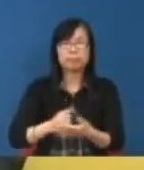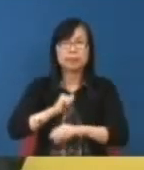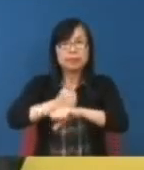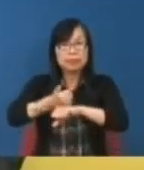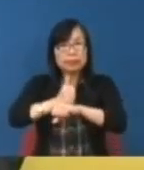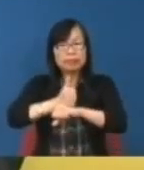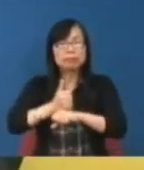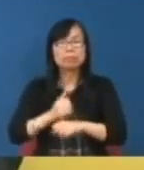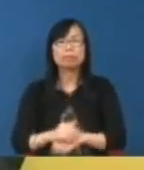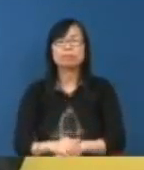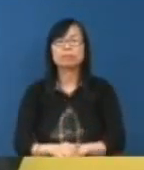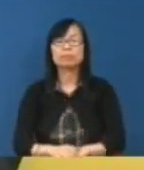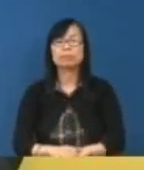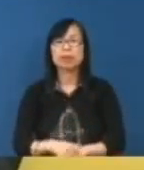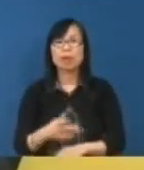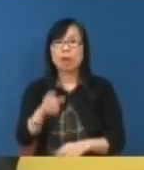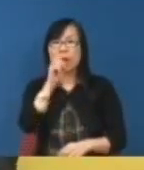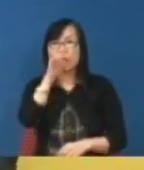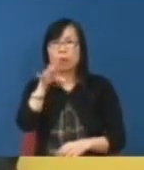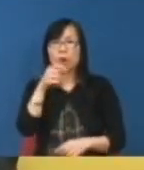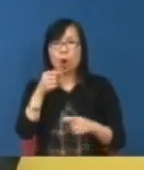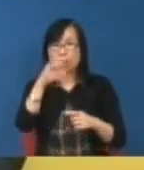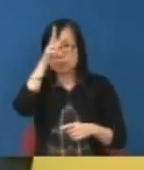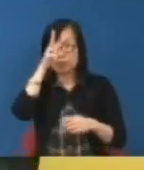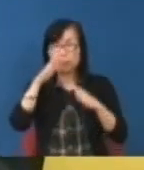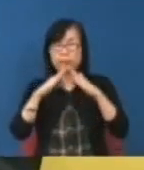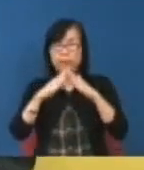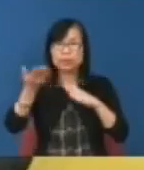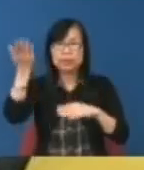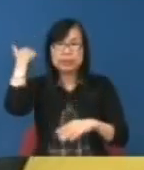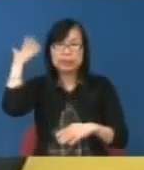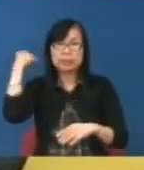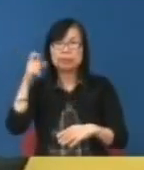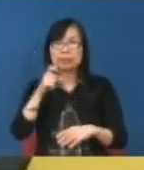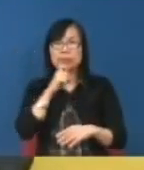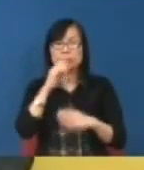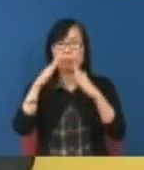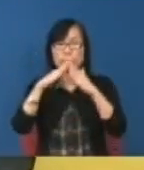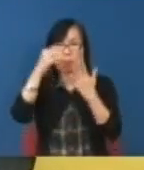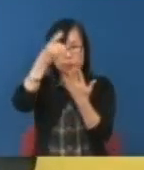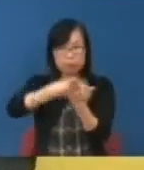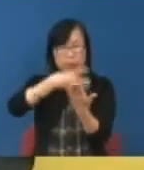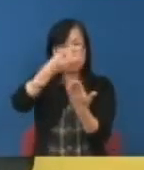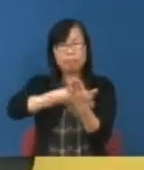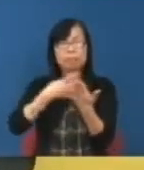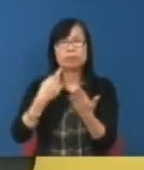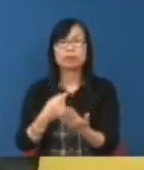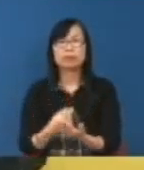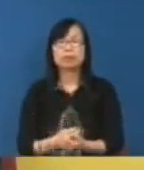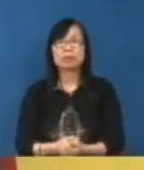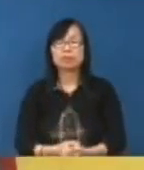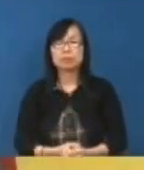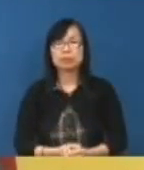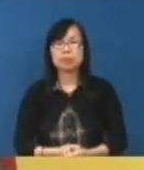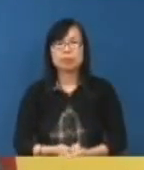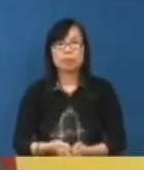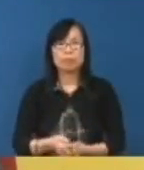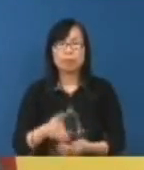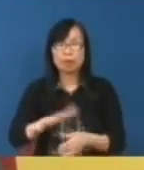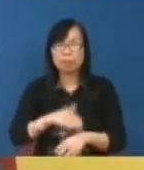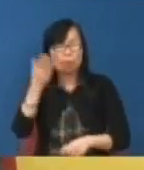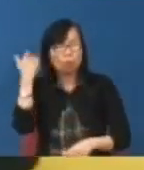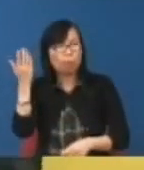嘢咧？就係、是、如果講公屋嚟講，就係、是、以前咧就有條房屋條例嘅，即係。當然比較耐以前通過就